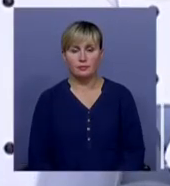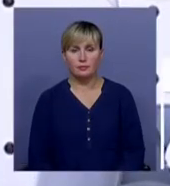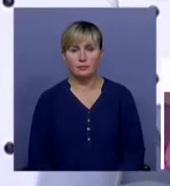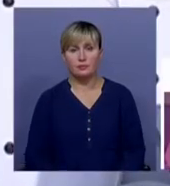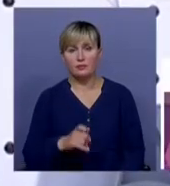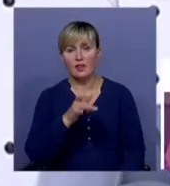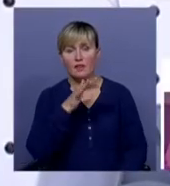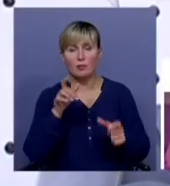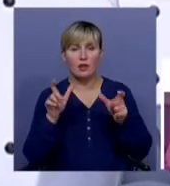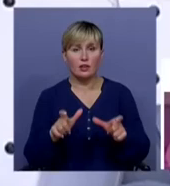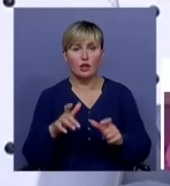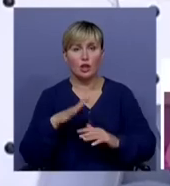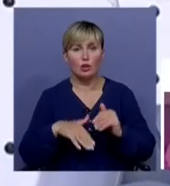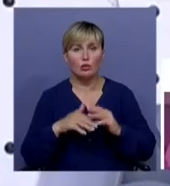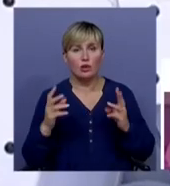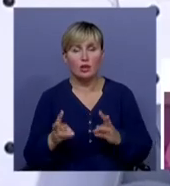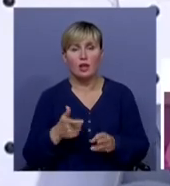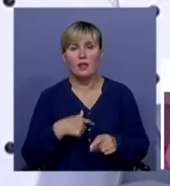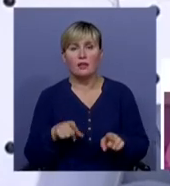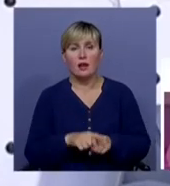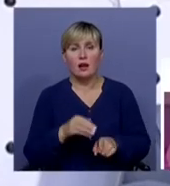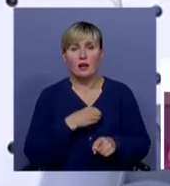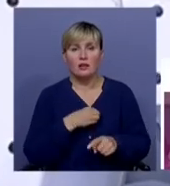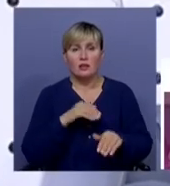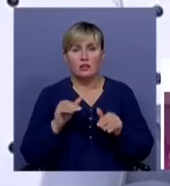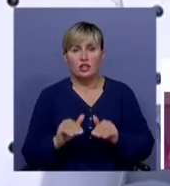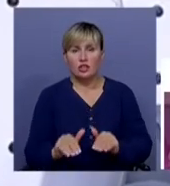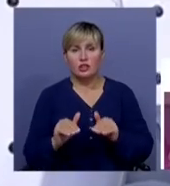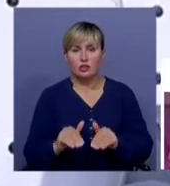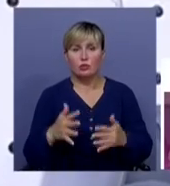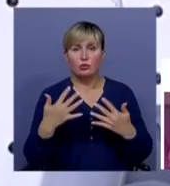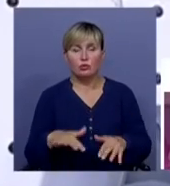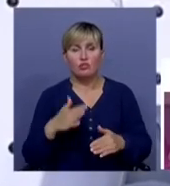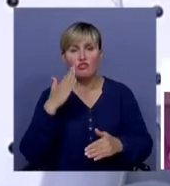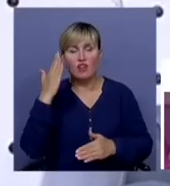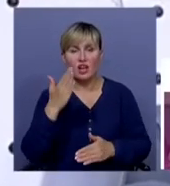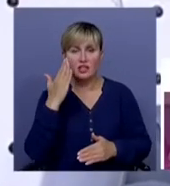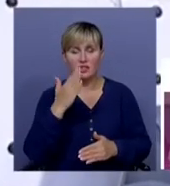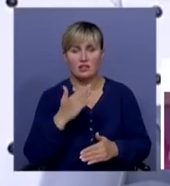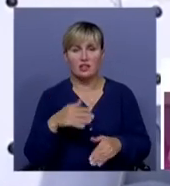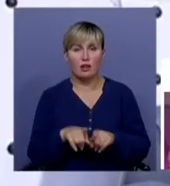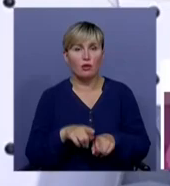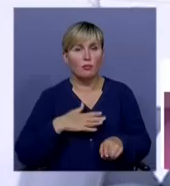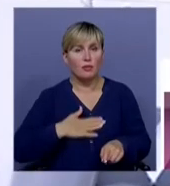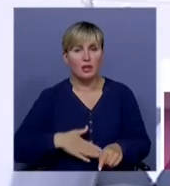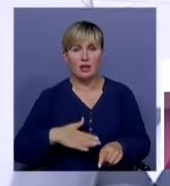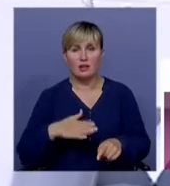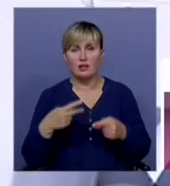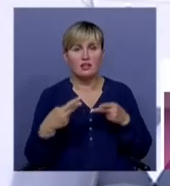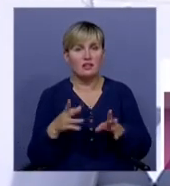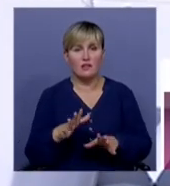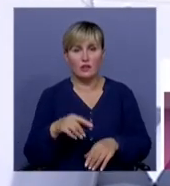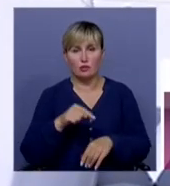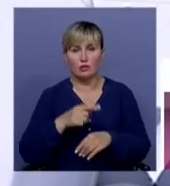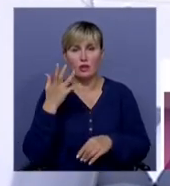За время карантина прям руки горели. Так хотелось сесть за швейную машинку. Уже во сне ее видела. Знаете, такое приятное, ни с чем не сравнимое